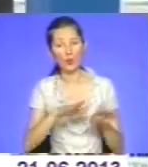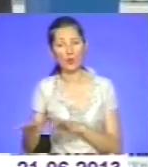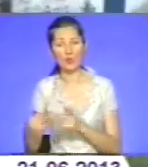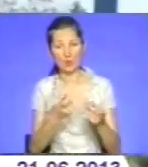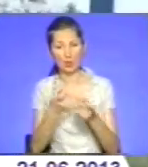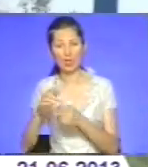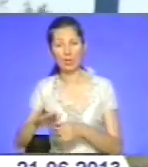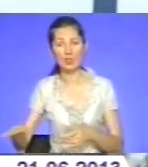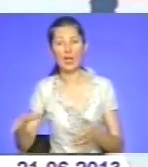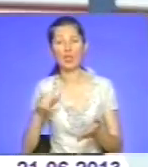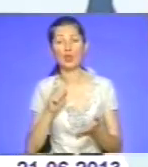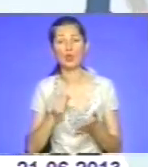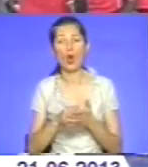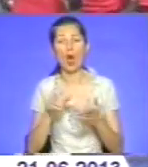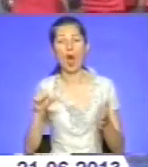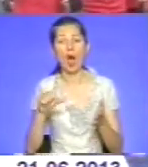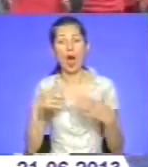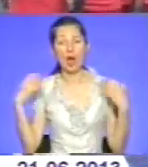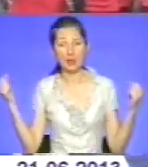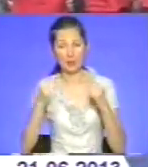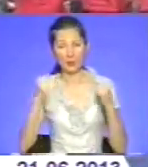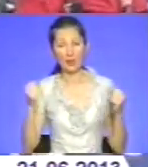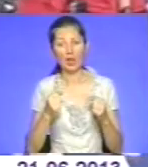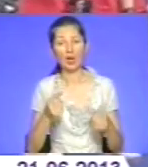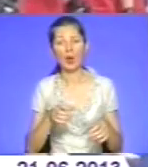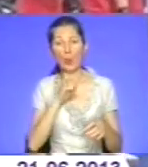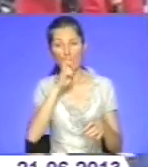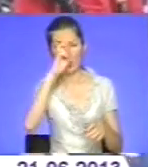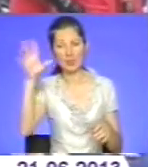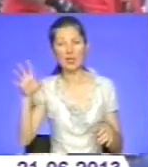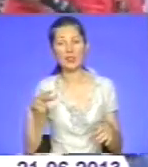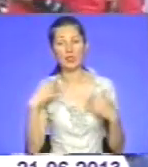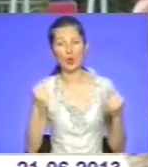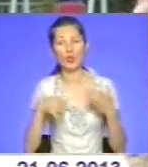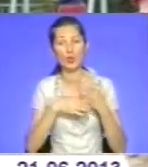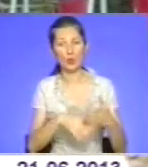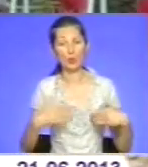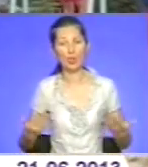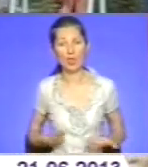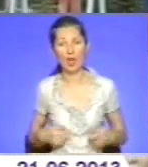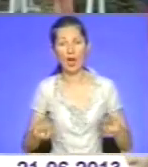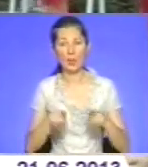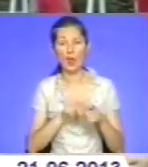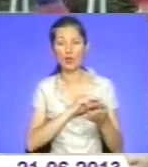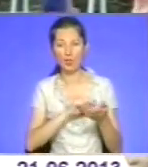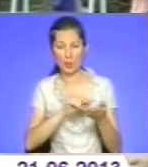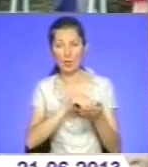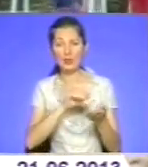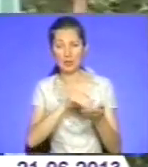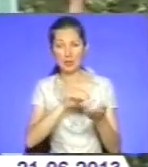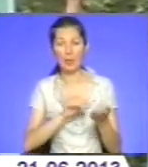занять фізичною культурою, спортом та популяризації здорового способу життя також прописані у соціальних ініціативах президента і